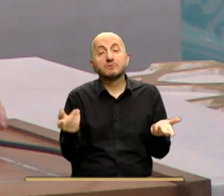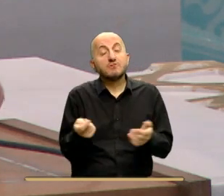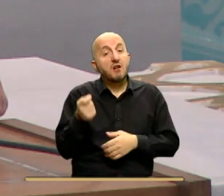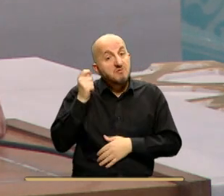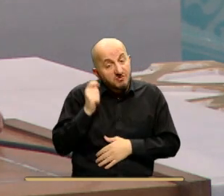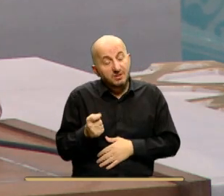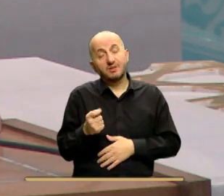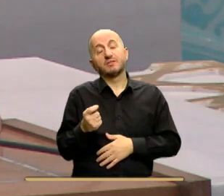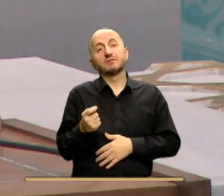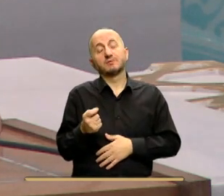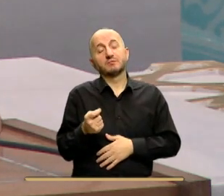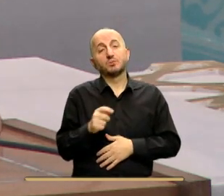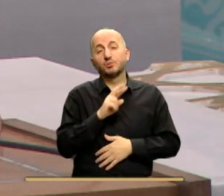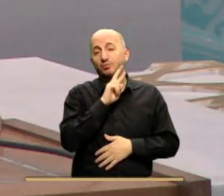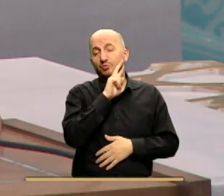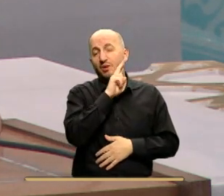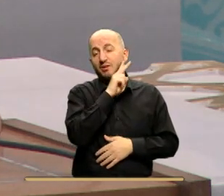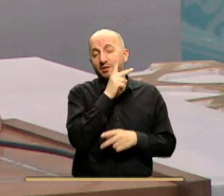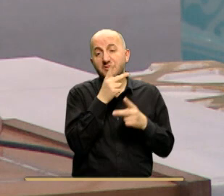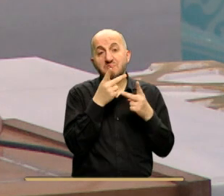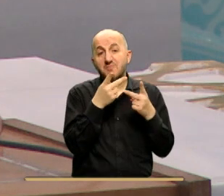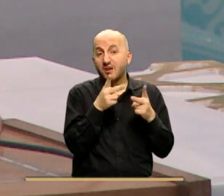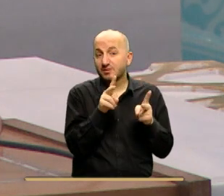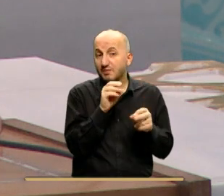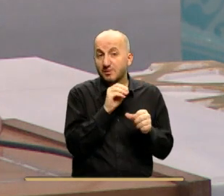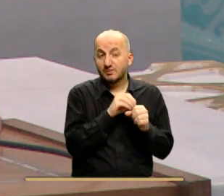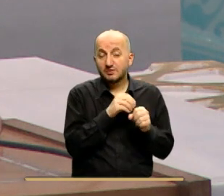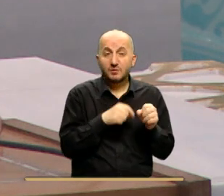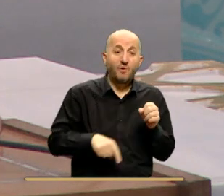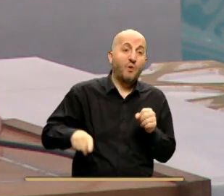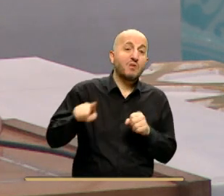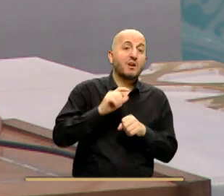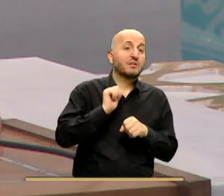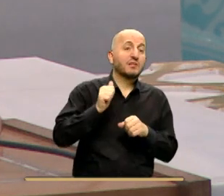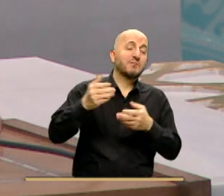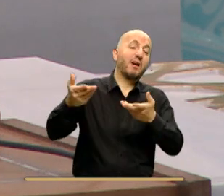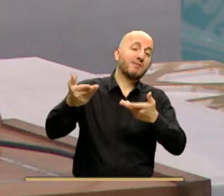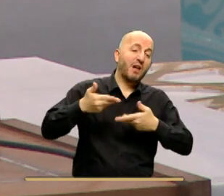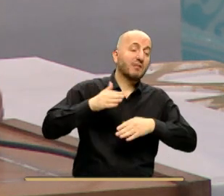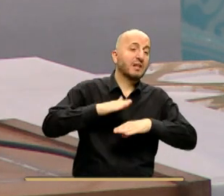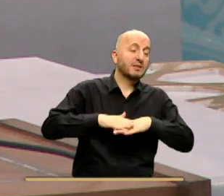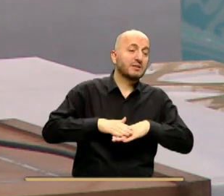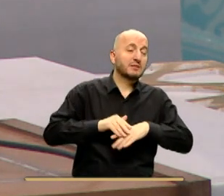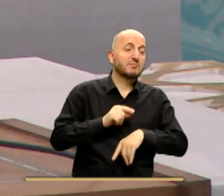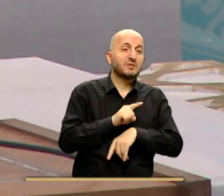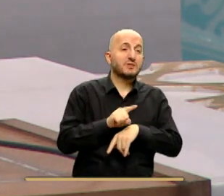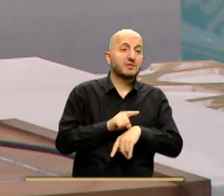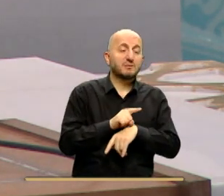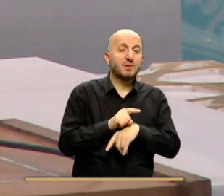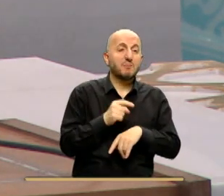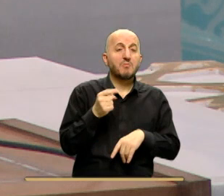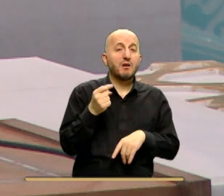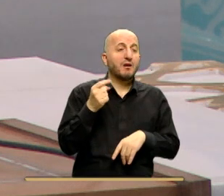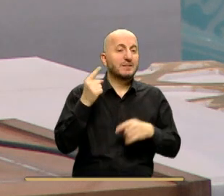Gerçekten de günahlarını bağışlamam için onları ne zaman davet ettiysem